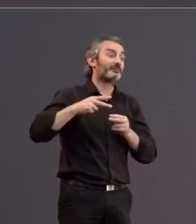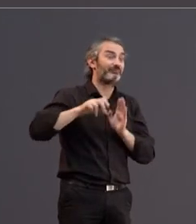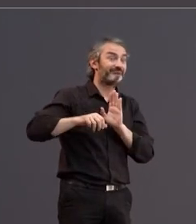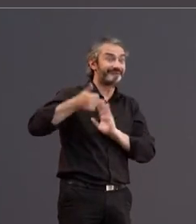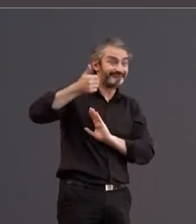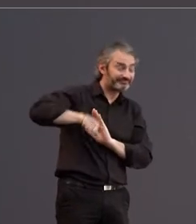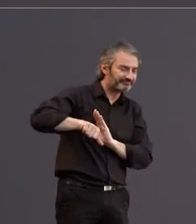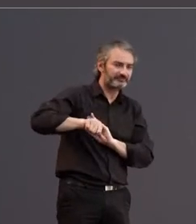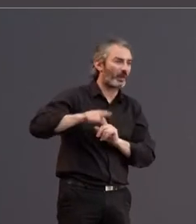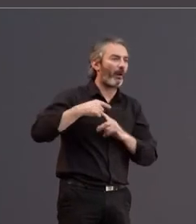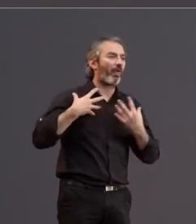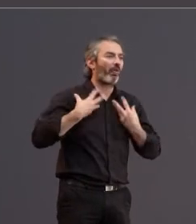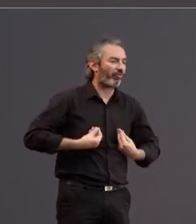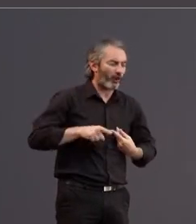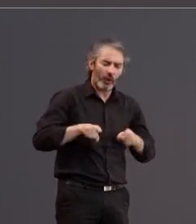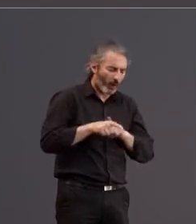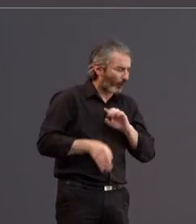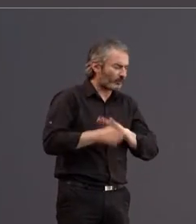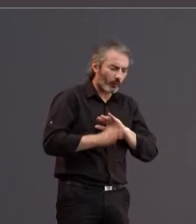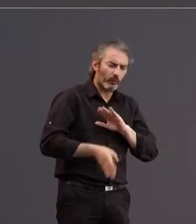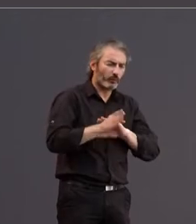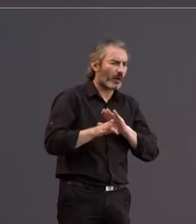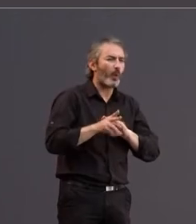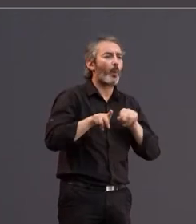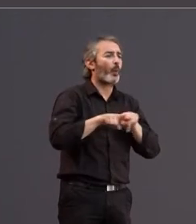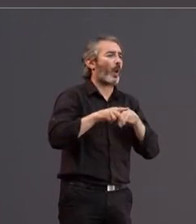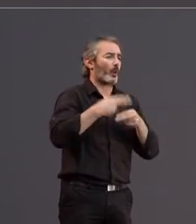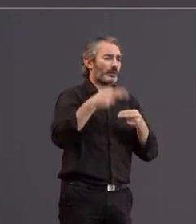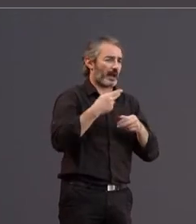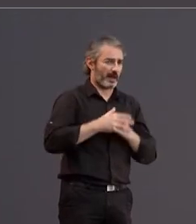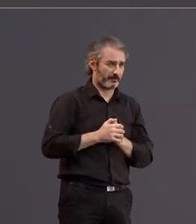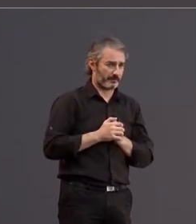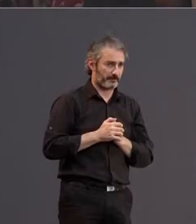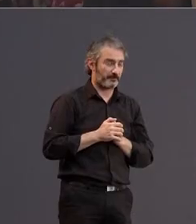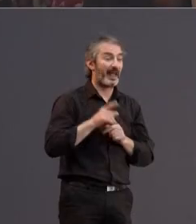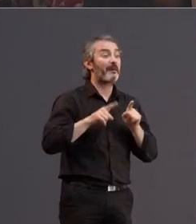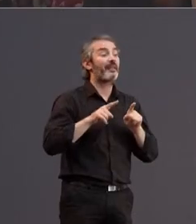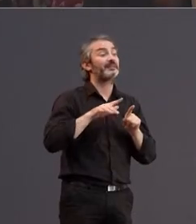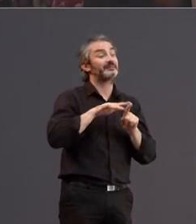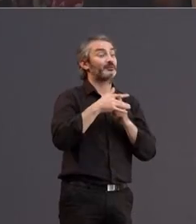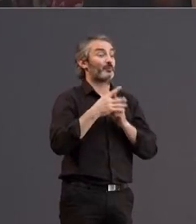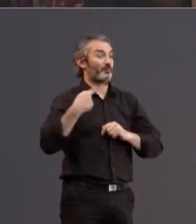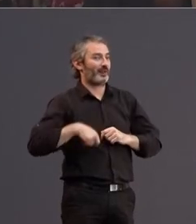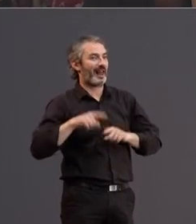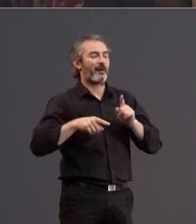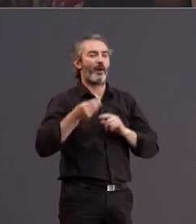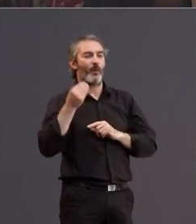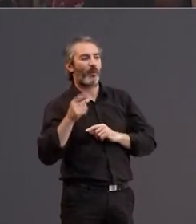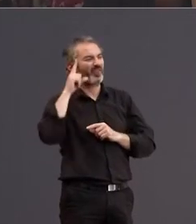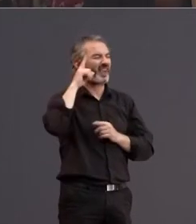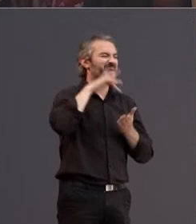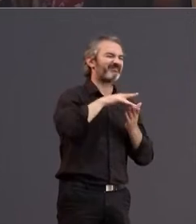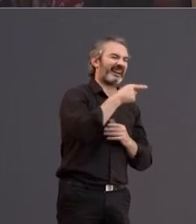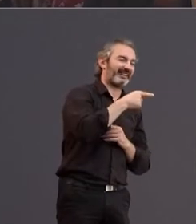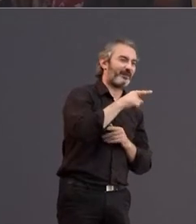rasca i guanya, no? Diem, s'ha de seguir jugant, s'ha de seguir endavant. A la vida professional hi ha moments bons i dolents, dies tranquils i nits curtes